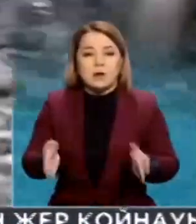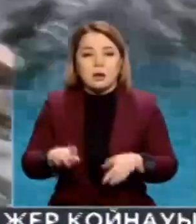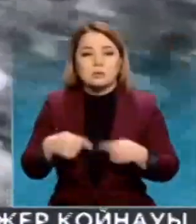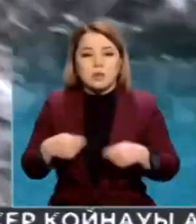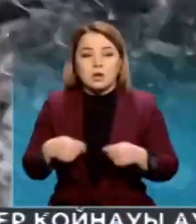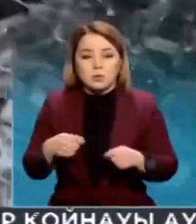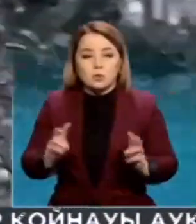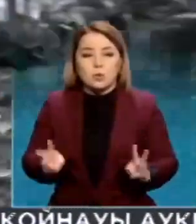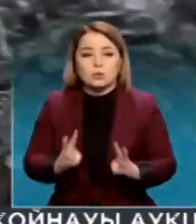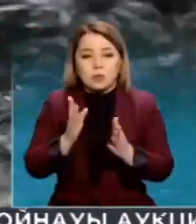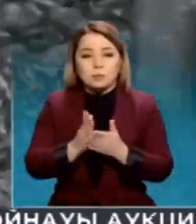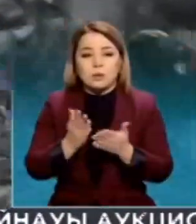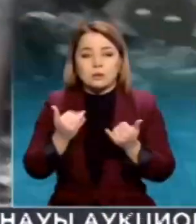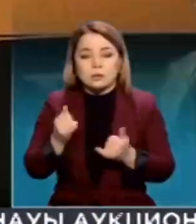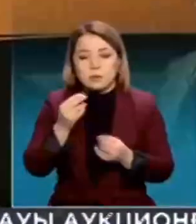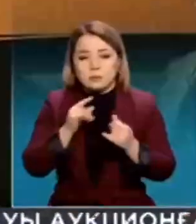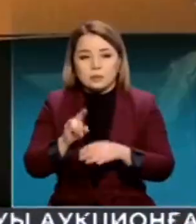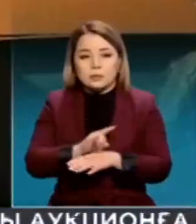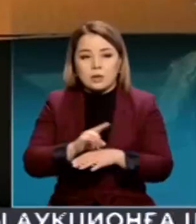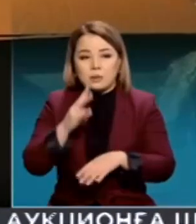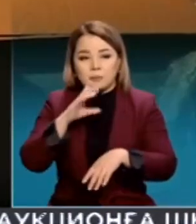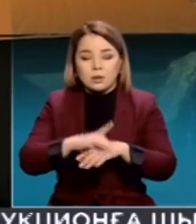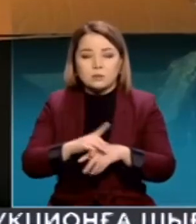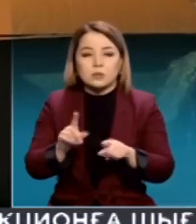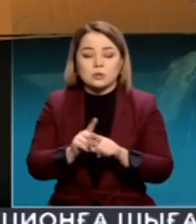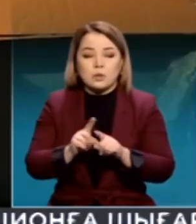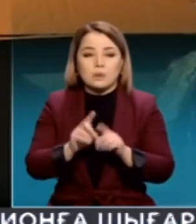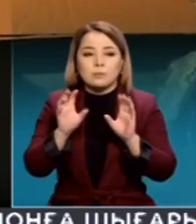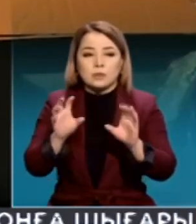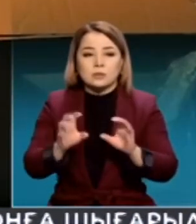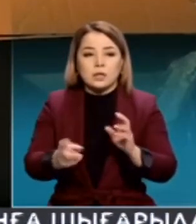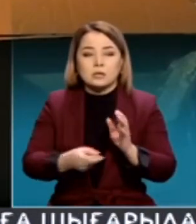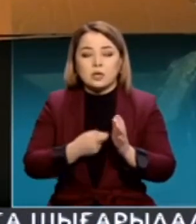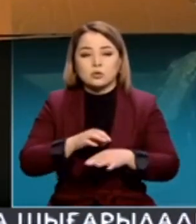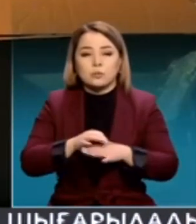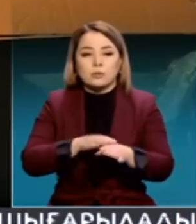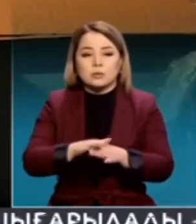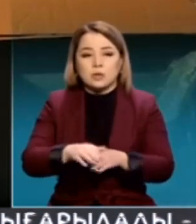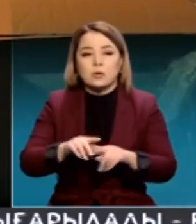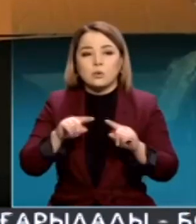тауарды өртеп жіберген. Қазір алаяқтық бабы бойынша тергеу жүріп жатыр. Күдікті қамауға алынды.